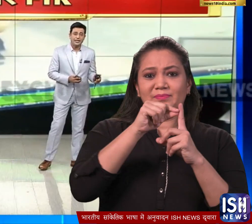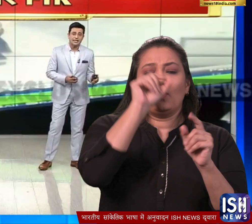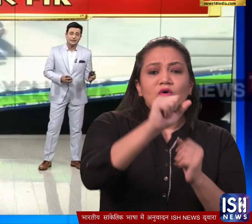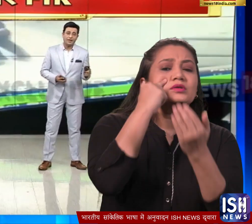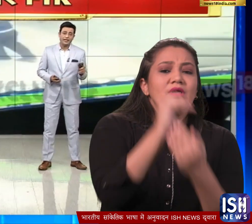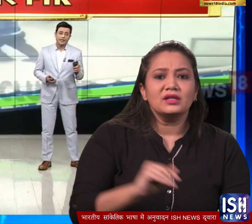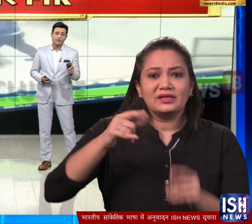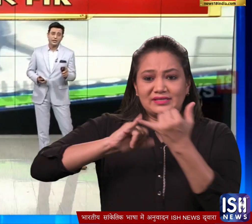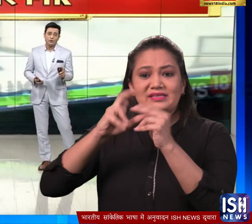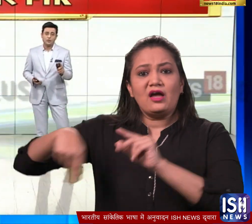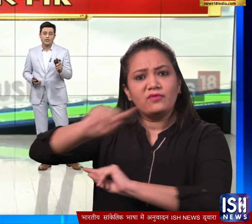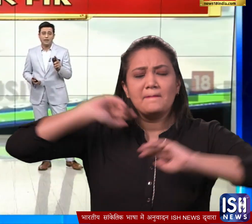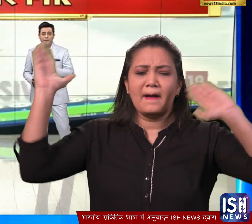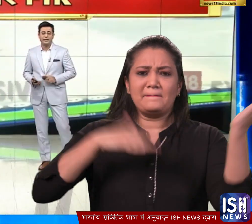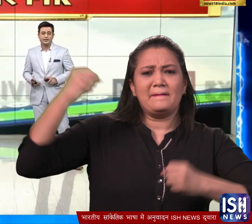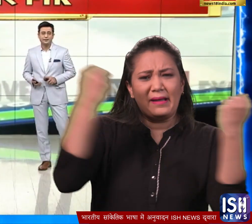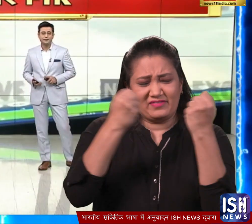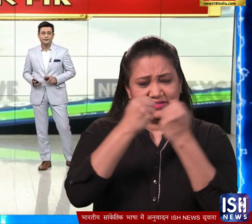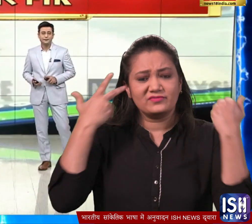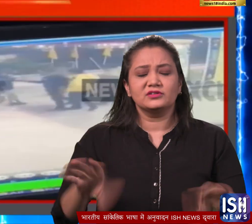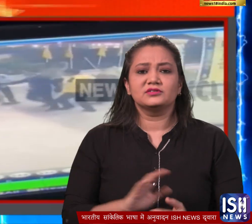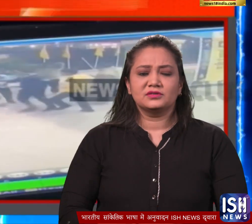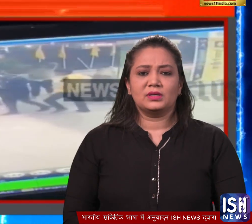के बेटे के साथ वहां के कर्मचारियों ने उस दिन मारपीट की,